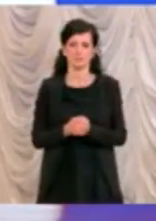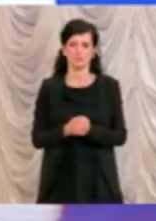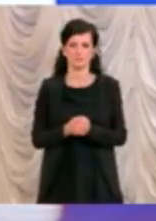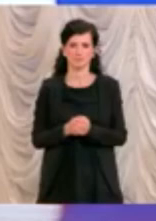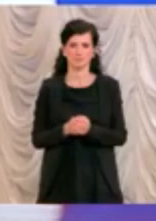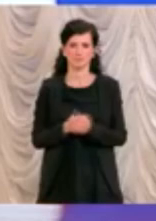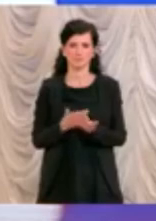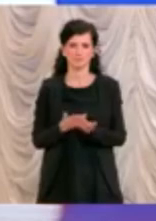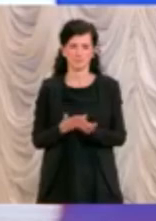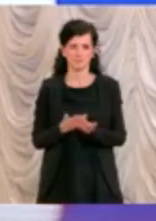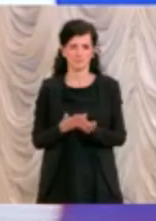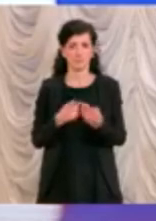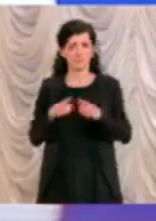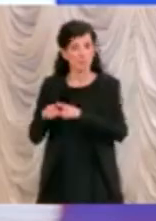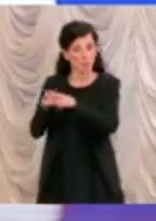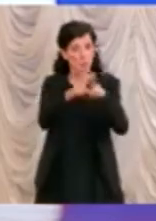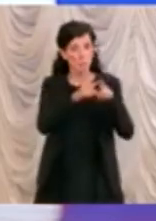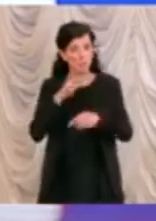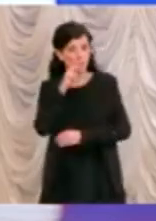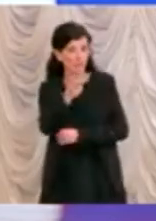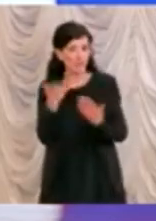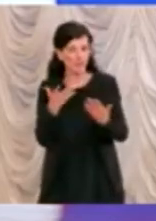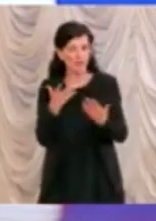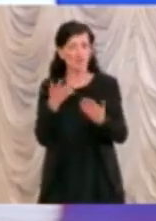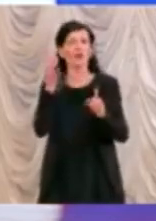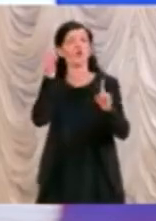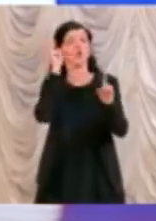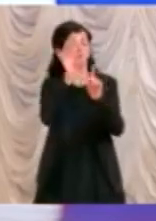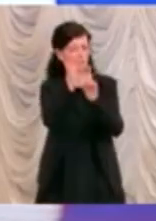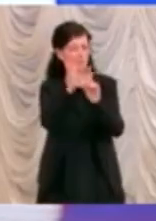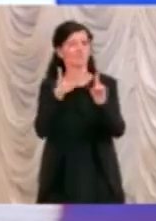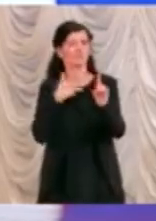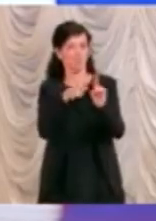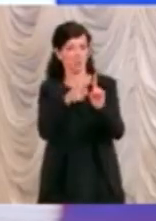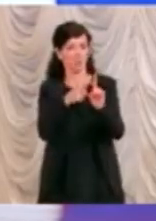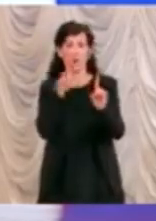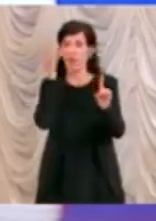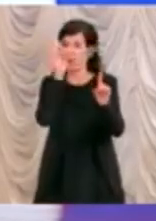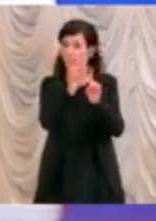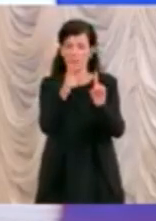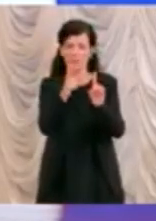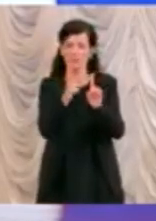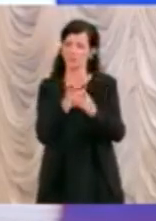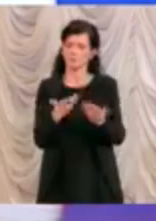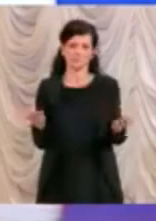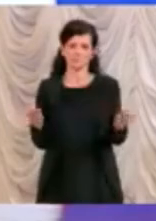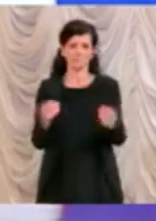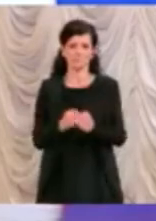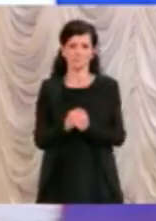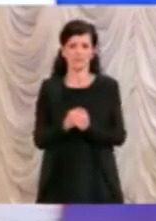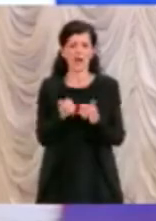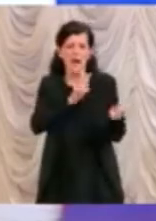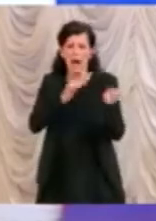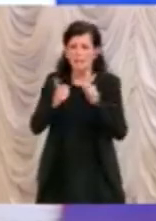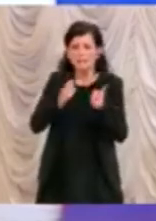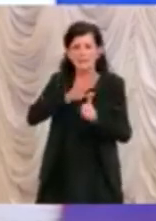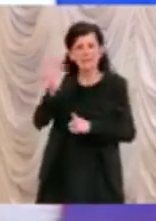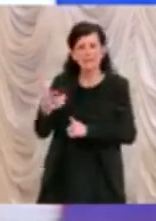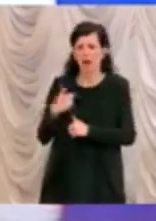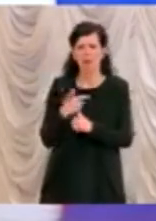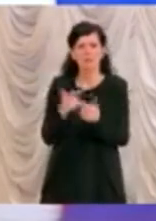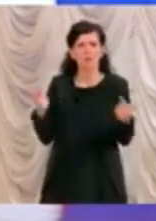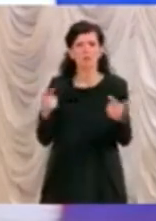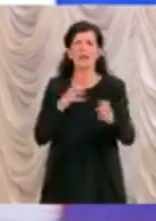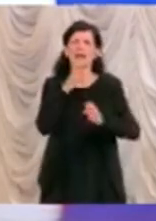comune o e ambiziosa o non è non abbiamo alternative se fosse stata una crisi come nel 2008